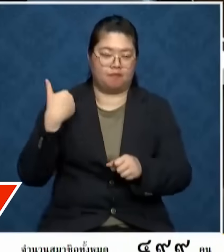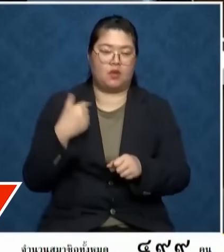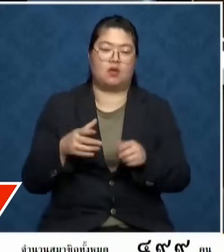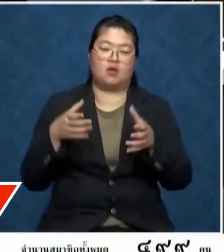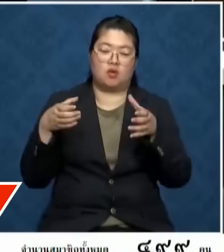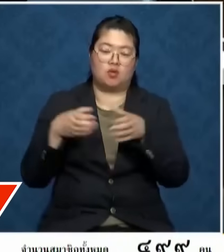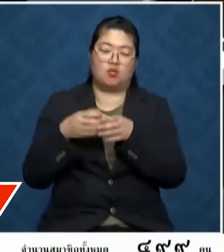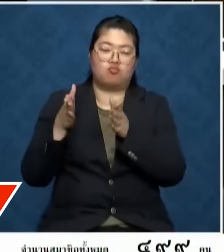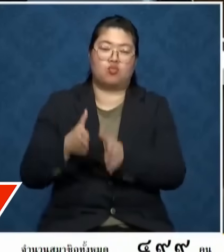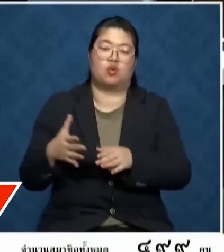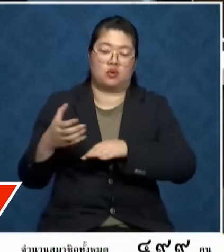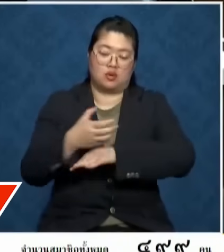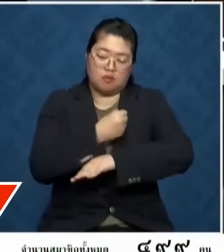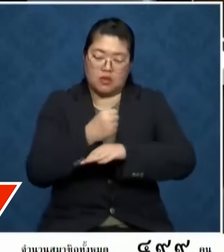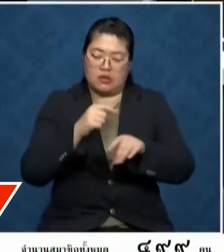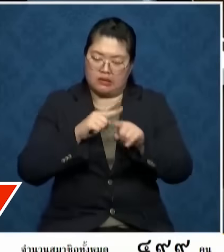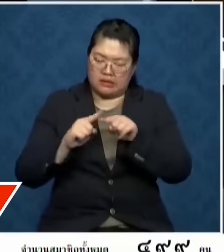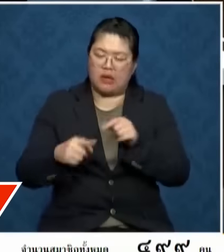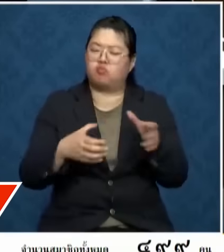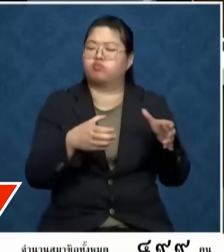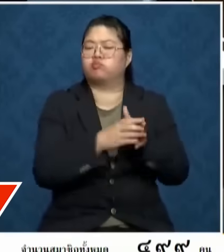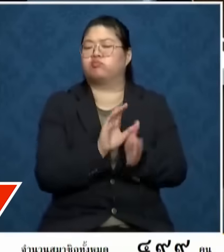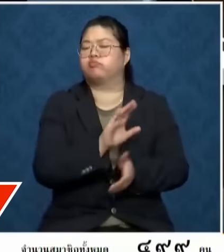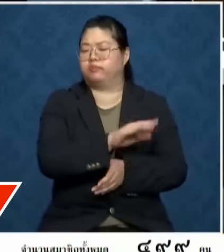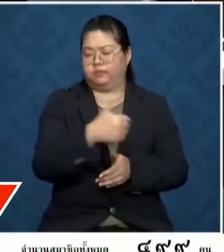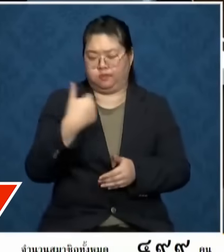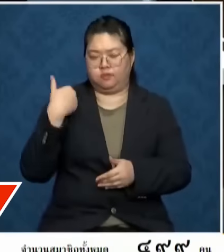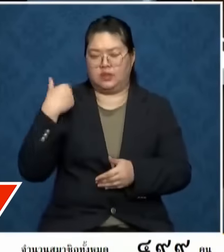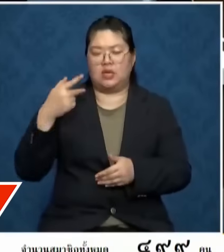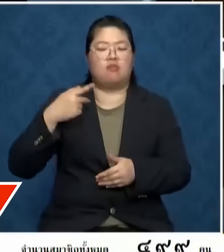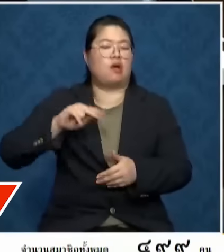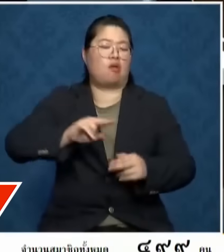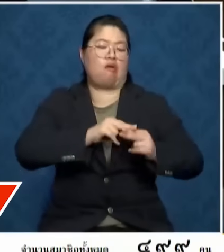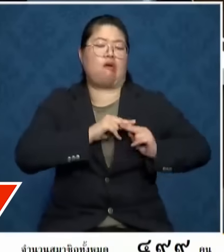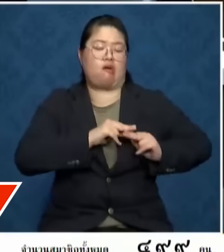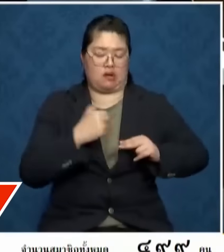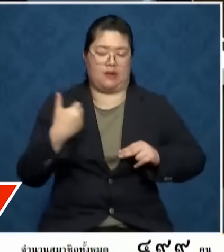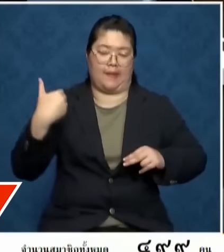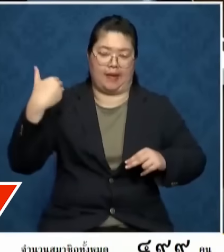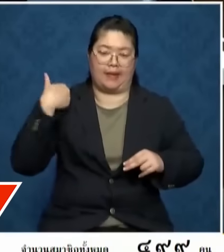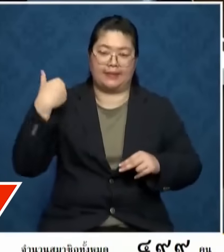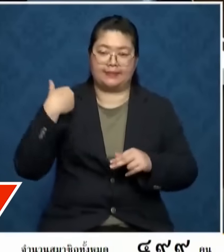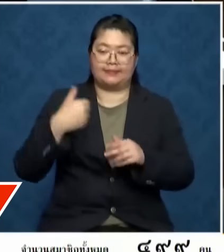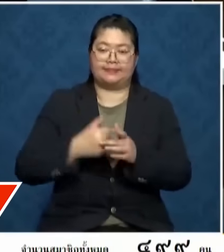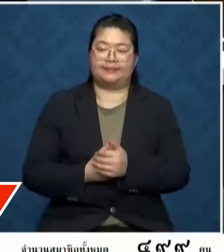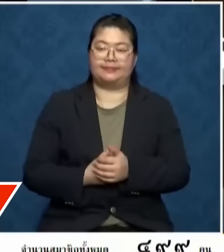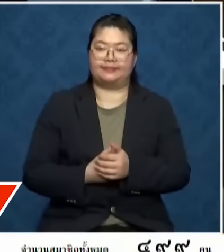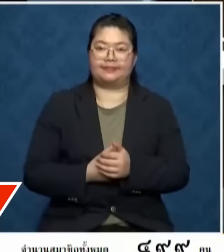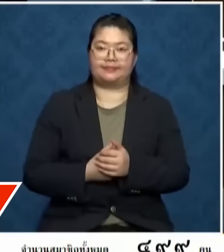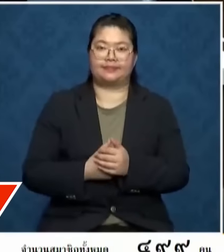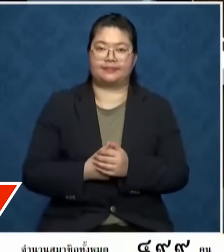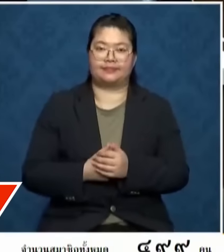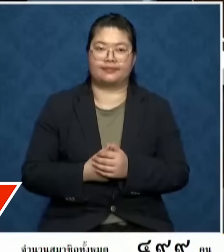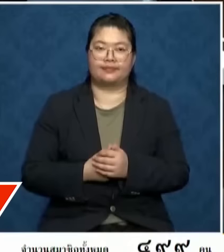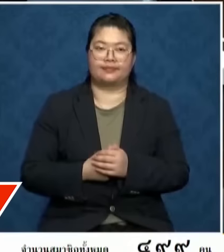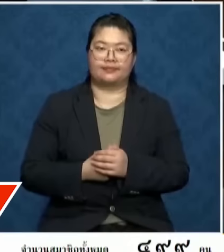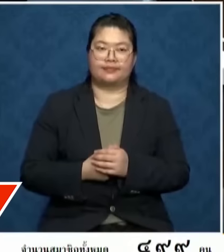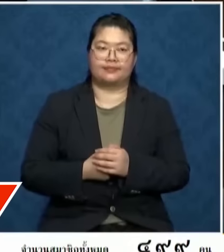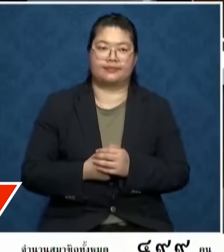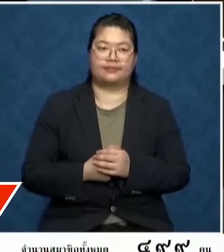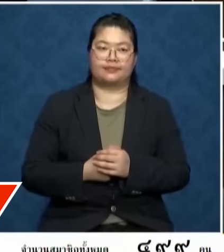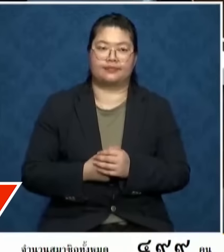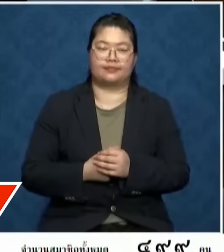การเมืองนะครับบางกลุ่มบางก้อนนะครับที่ไปแสวงหาผลประโยชน์จากการที่มีการจัดซื้อจัดจ้าง